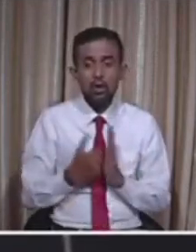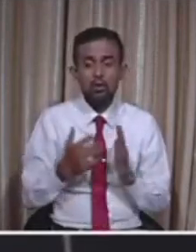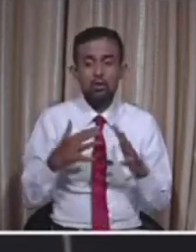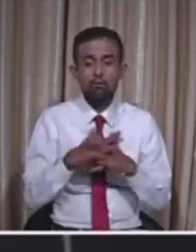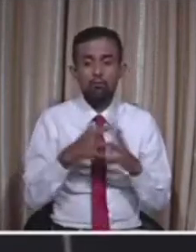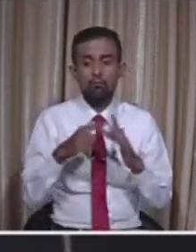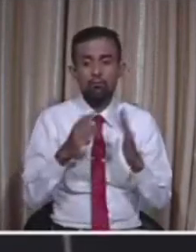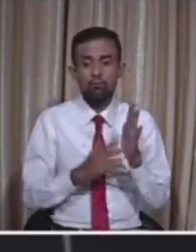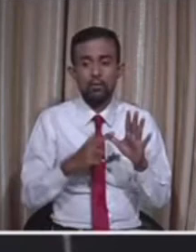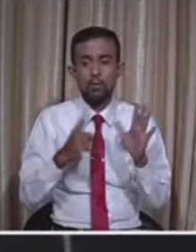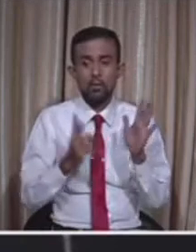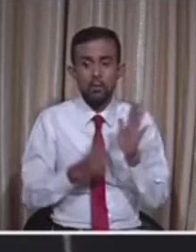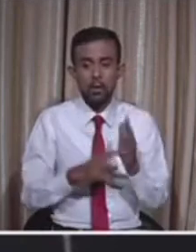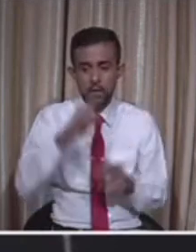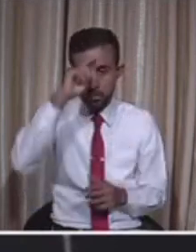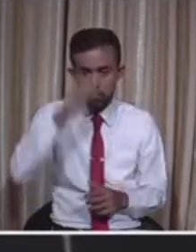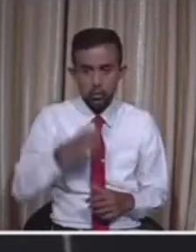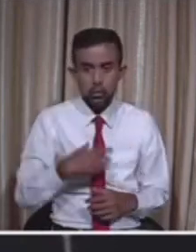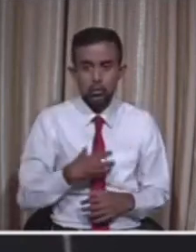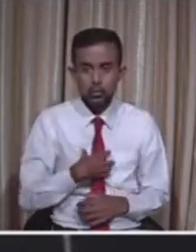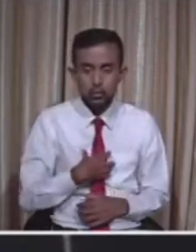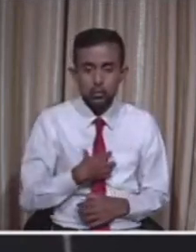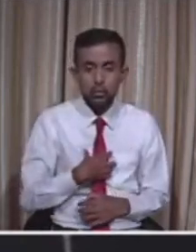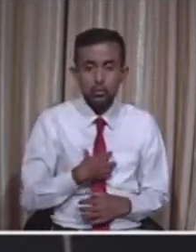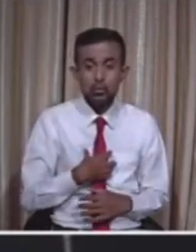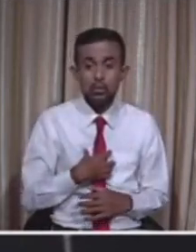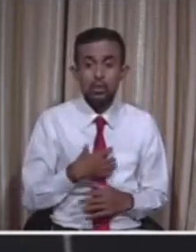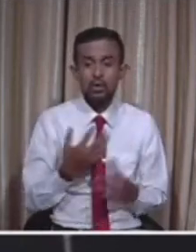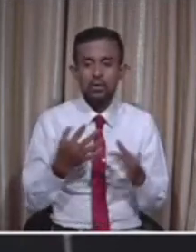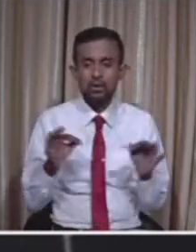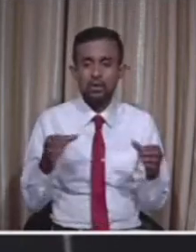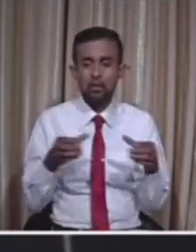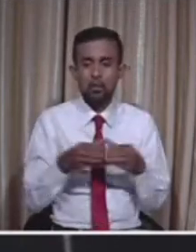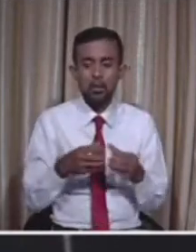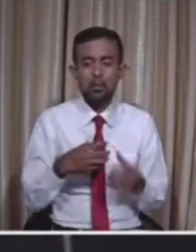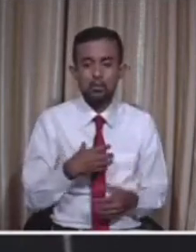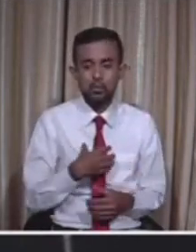වීරවංශ මැතිතුමාගේ ශෝකය ජාතික නිදහස් පෙරමුණේ ශෝකයත්